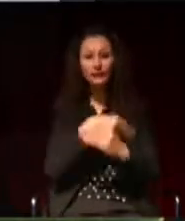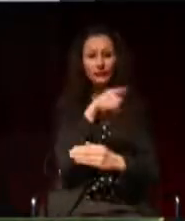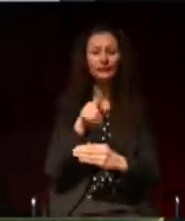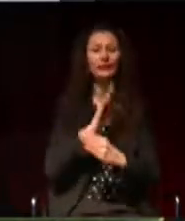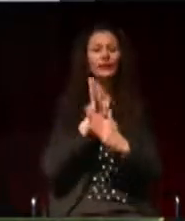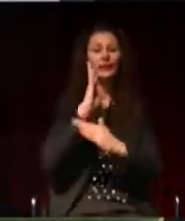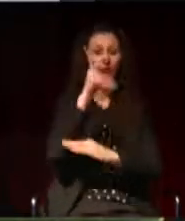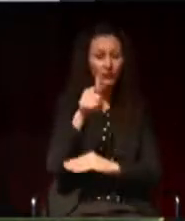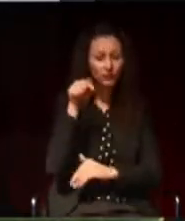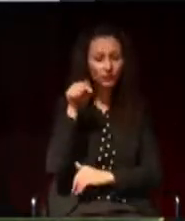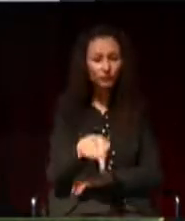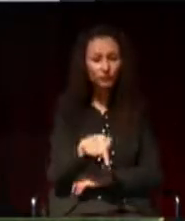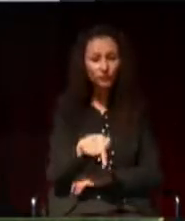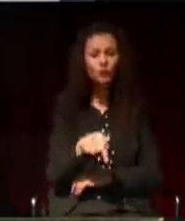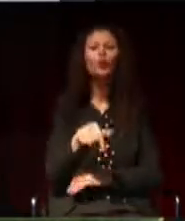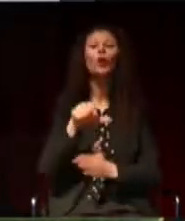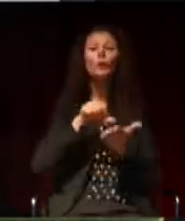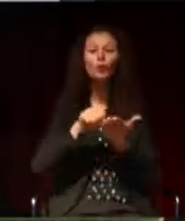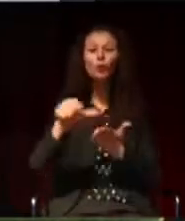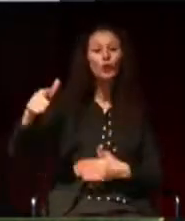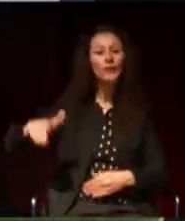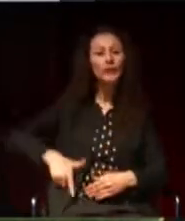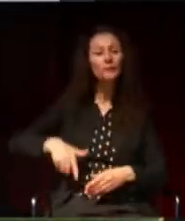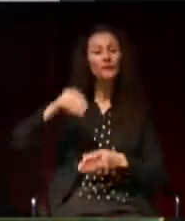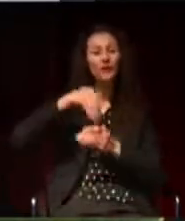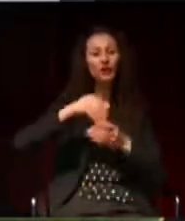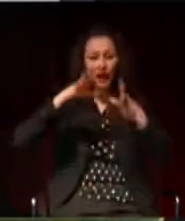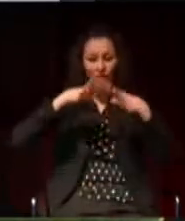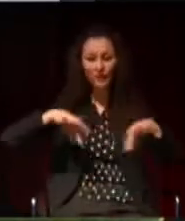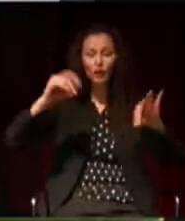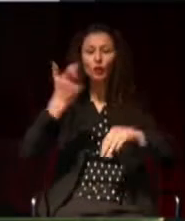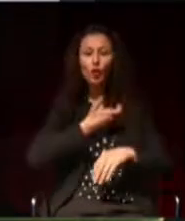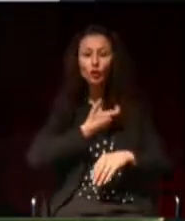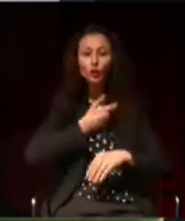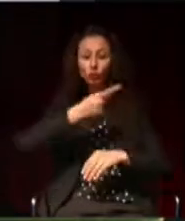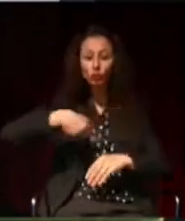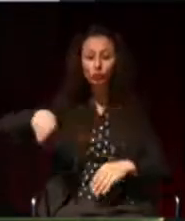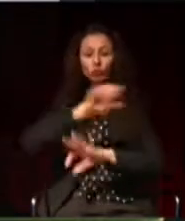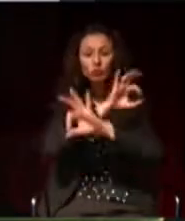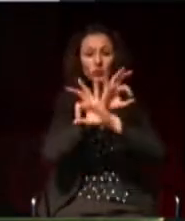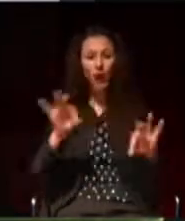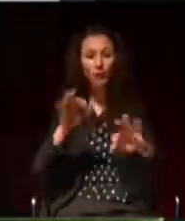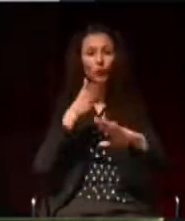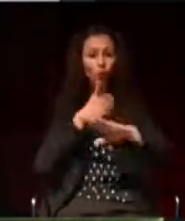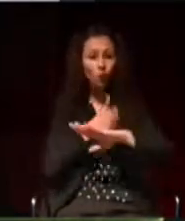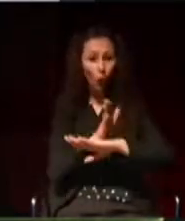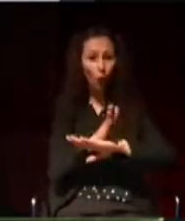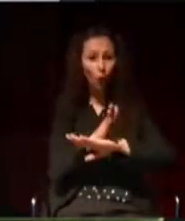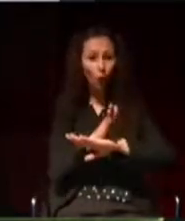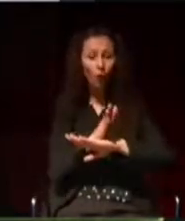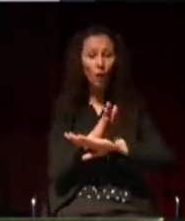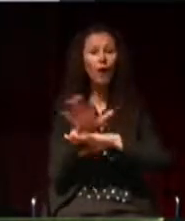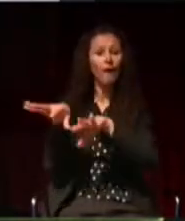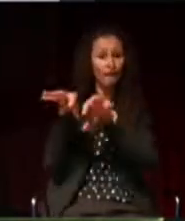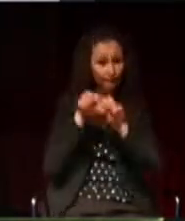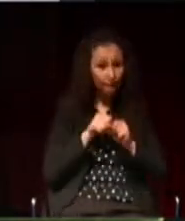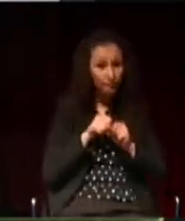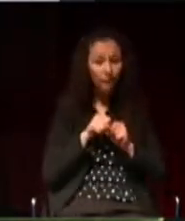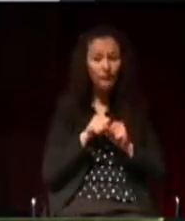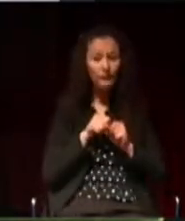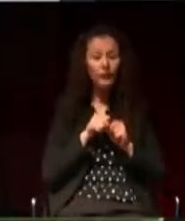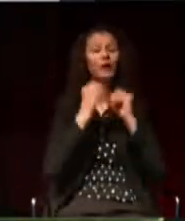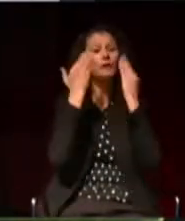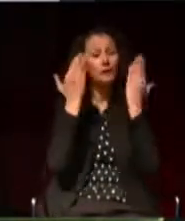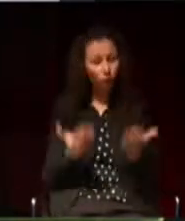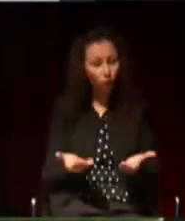geçirecekler ve bu bütün İzmir için hazırladığımız usul ve esasları da doğru esas alarak doğrusunu